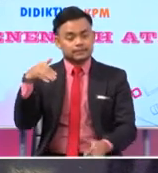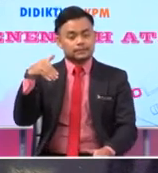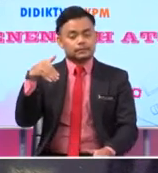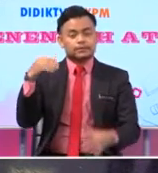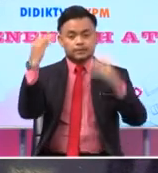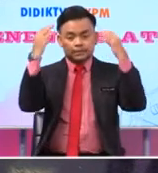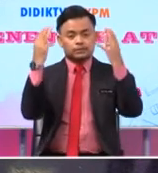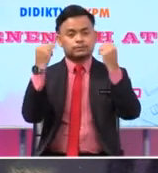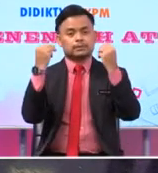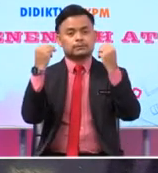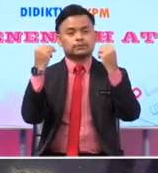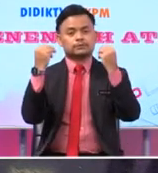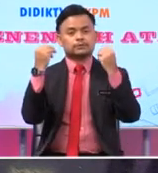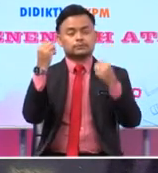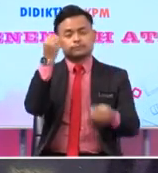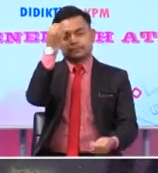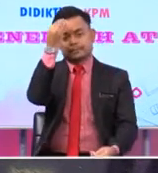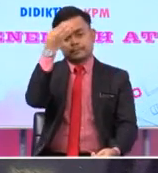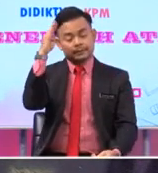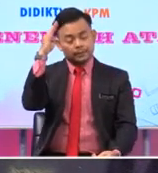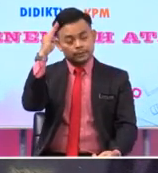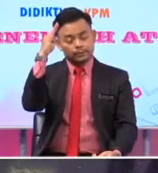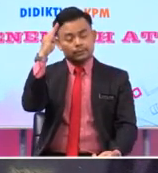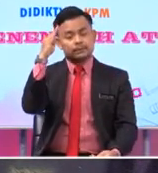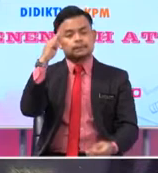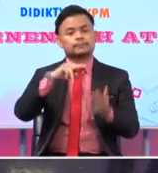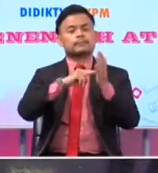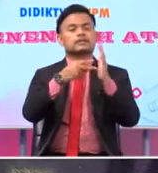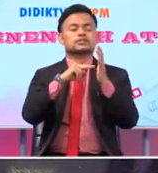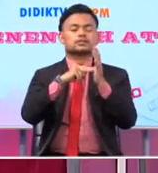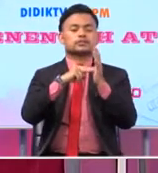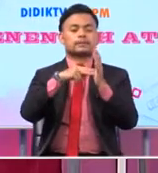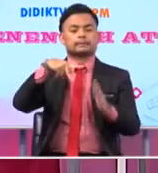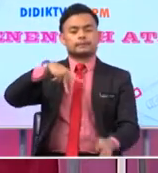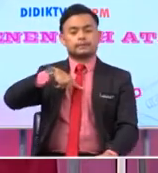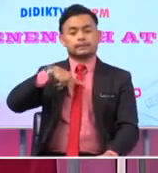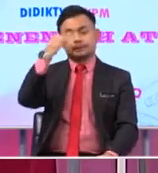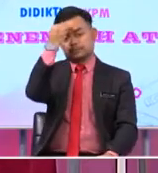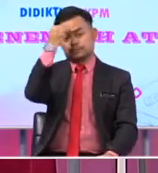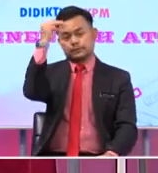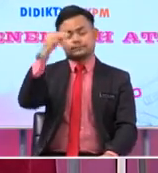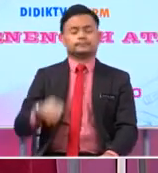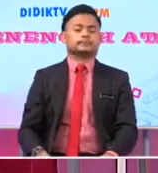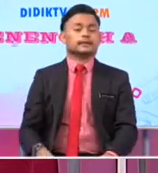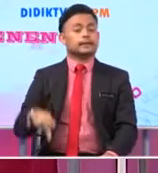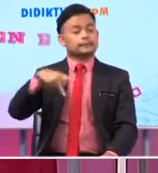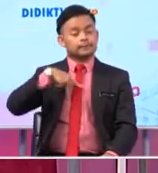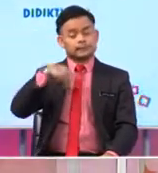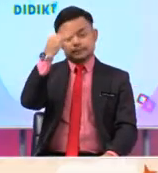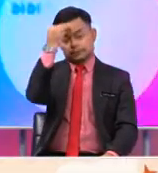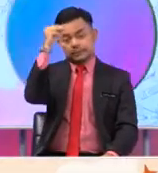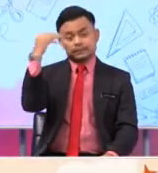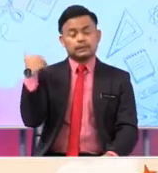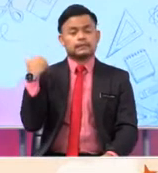Terangkan tentang apakah dia maksud kepribadian Mulia Oke kalau kepribadian Mulia ialah sifat baik yang